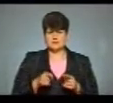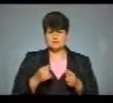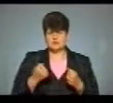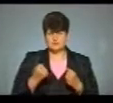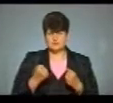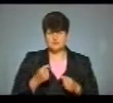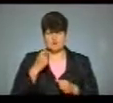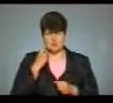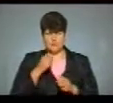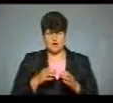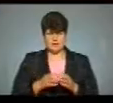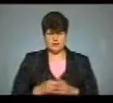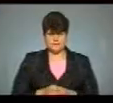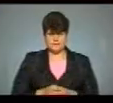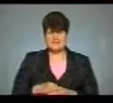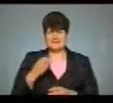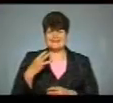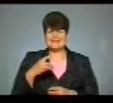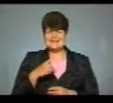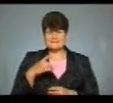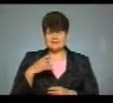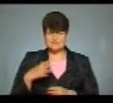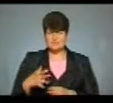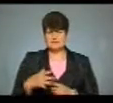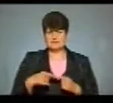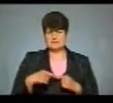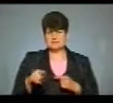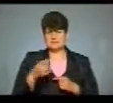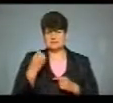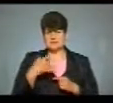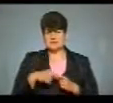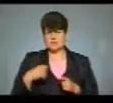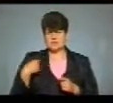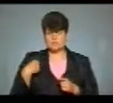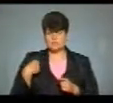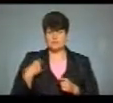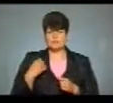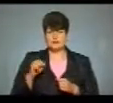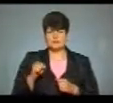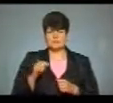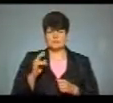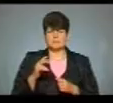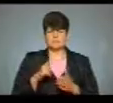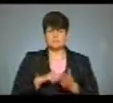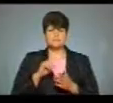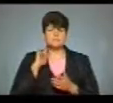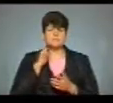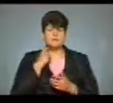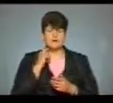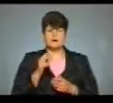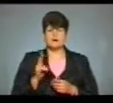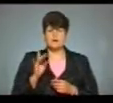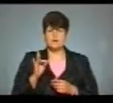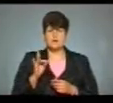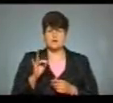для даного вікової категорії. За 30 хвилин дистанцію у 15 кілометрів подолав Назар Торошко з Кропивницького. Каже, до змагань